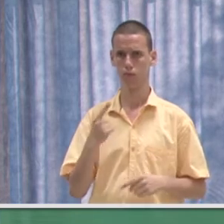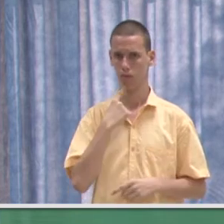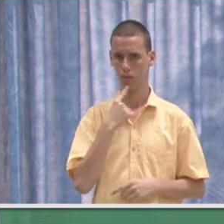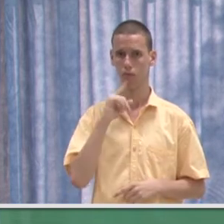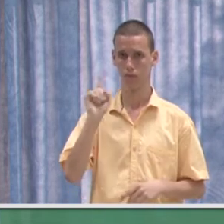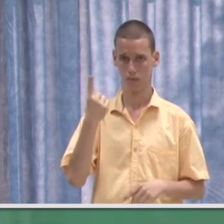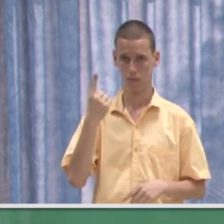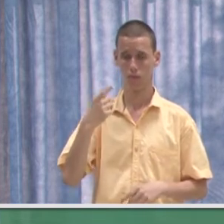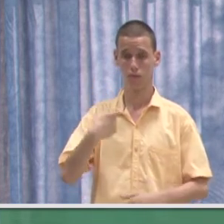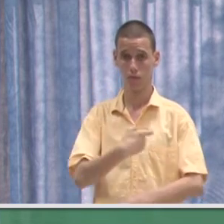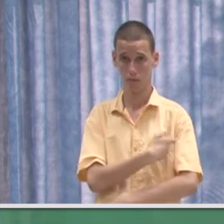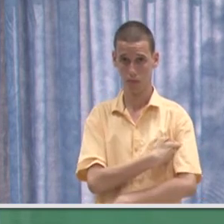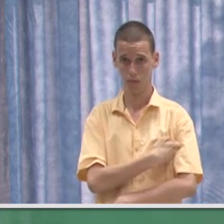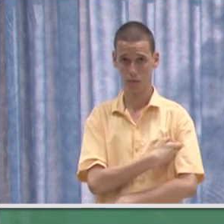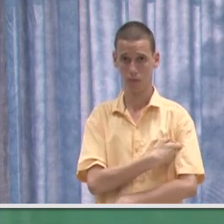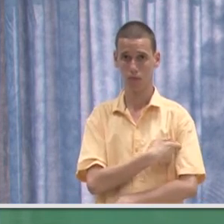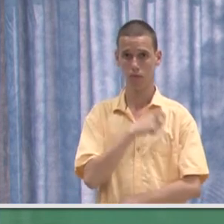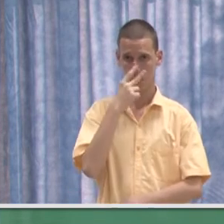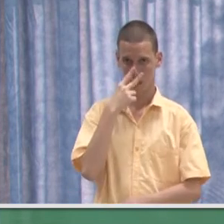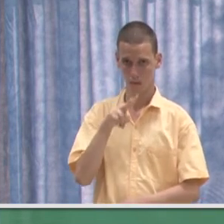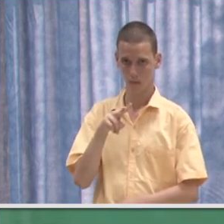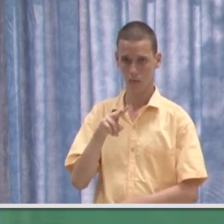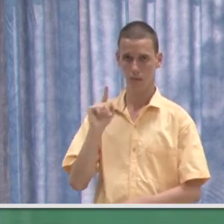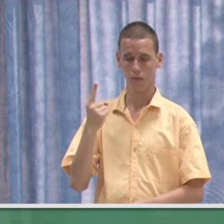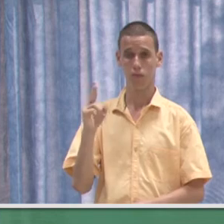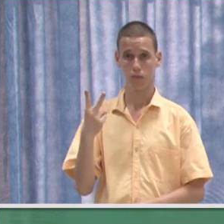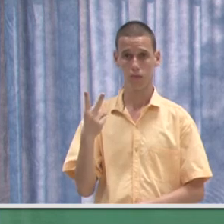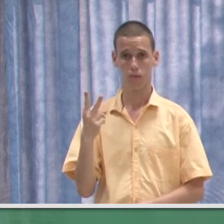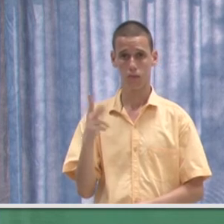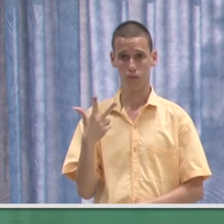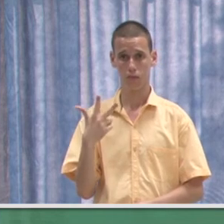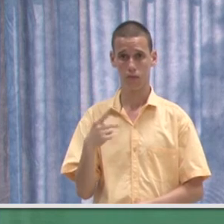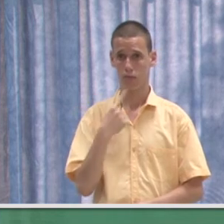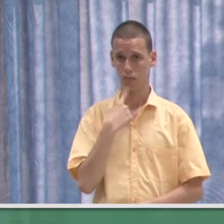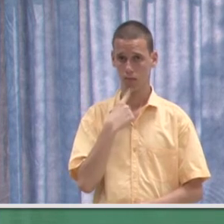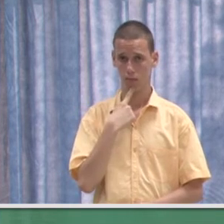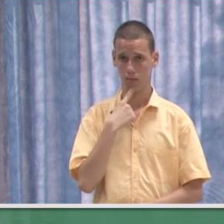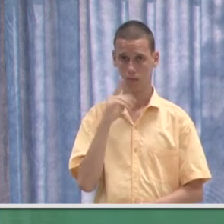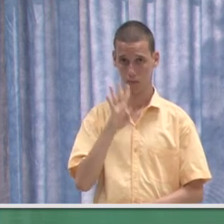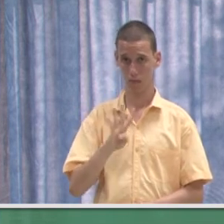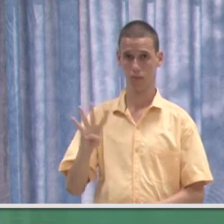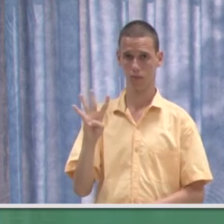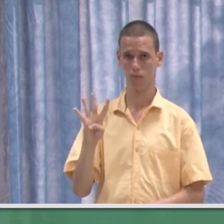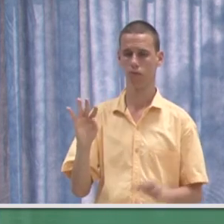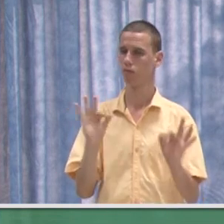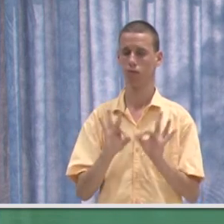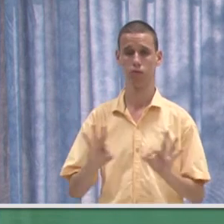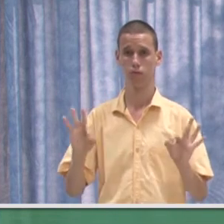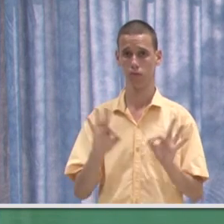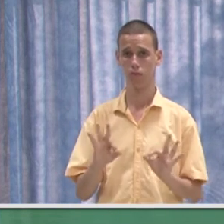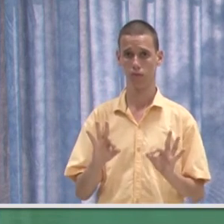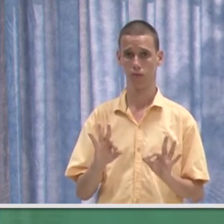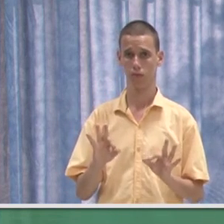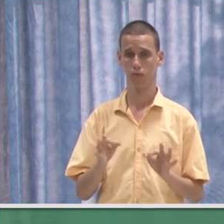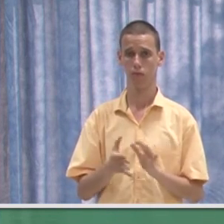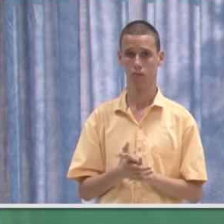encore type 1, vous avez type 2, type 3 ou bien type 4. Mais si vous avez tous les 4 types avant, vous pouvez encore. Chikungunya aussi pareil.